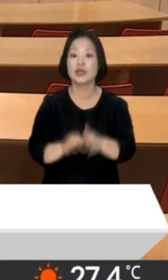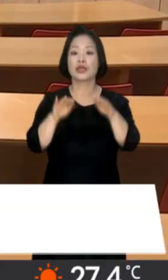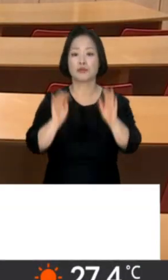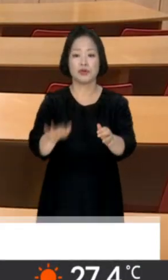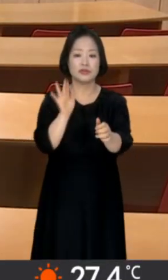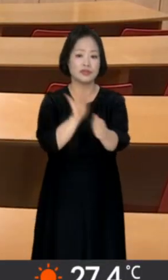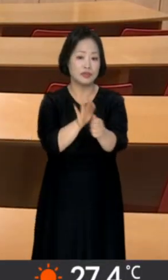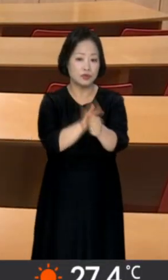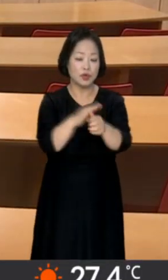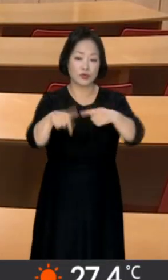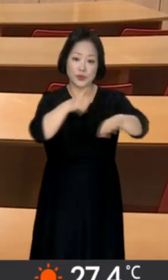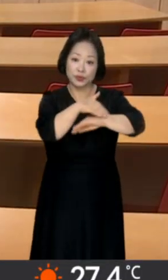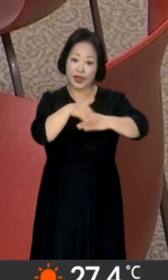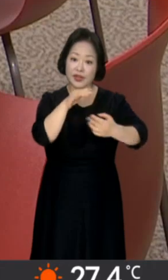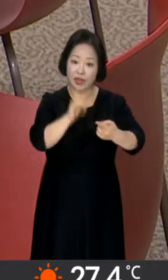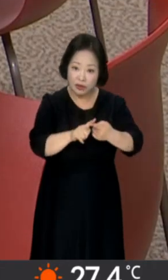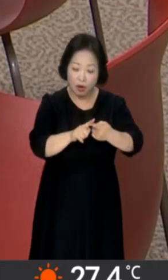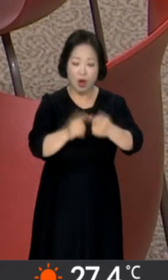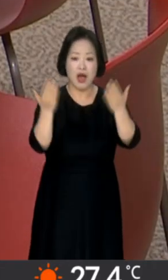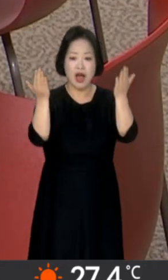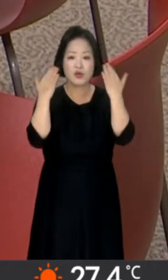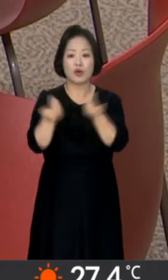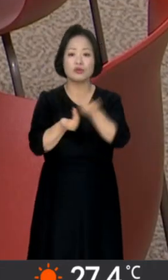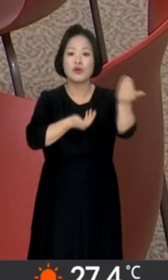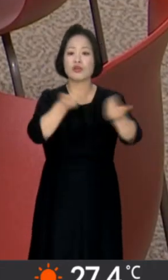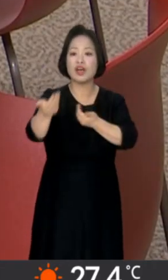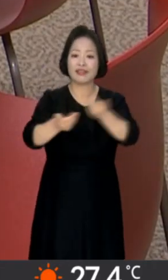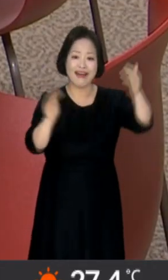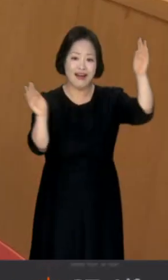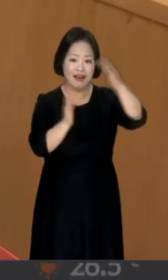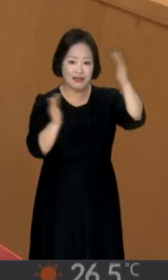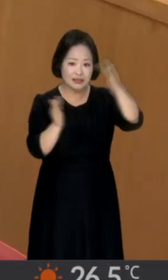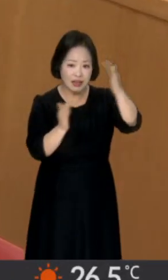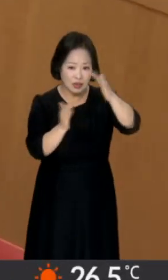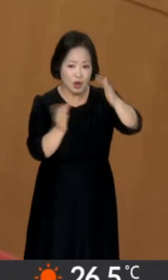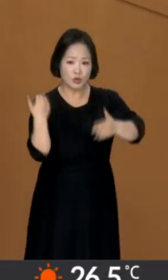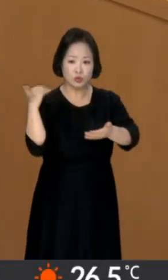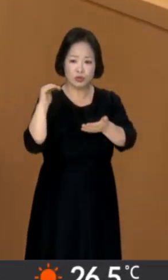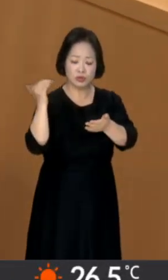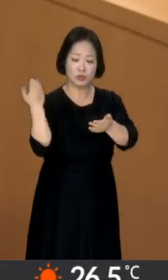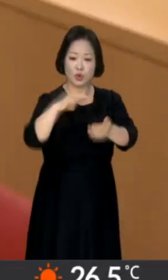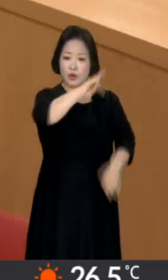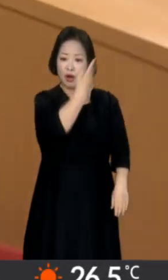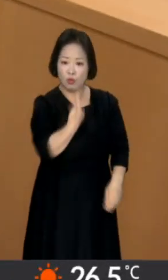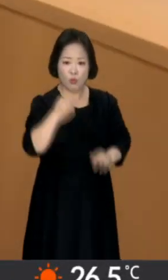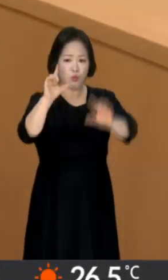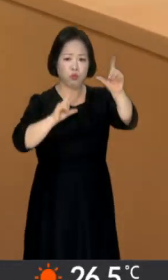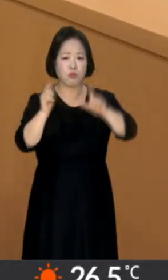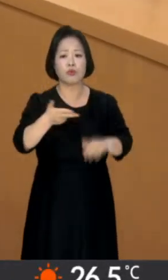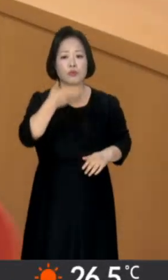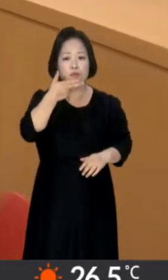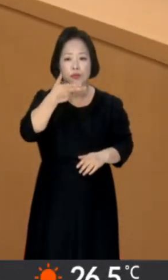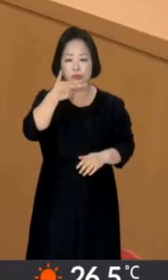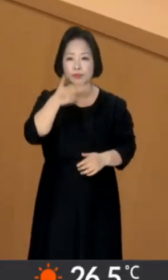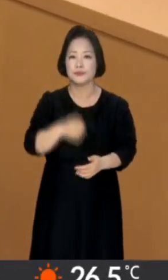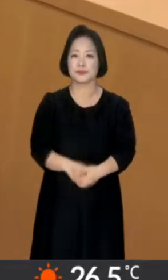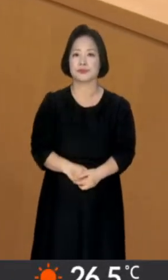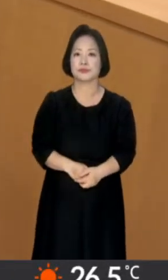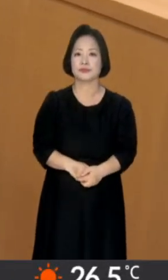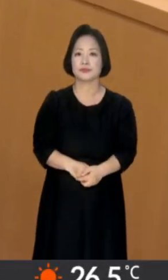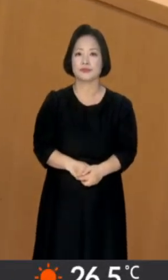지원 강화 대책에도 학교를 떠나 의대생들은 여전히 돌아올 기미를 보이지 않고 있습니다. 연합뉴스TV 김예리입니다.